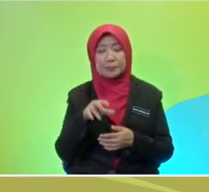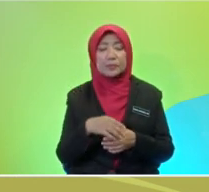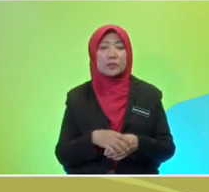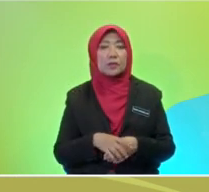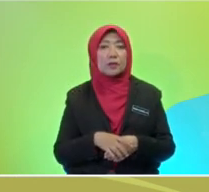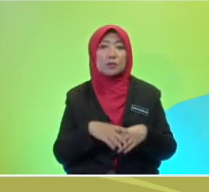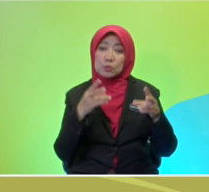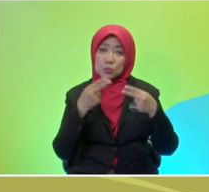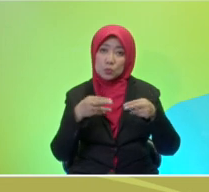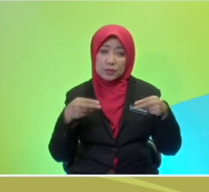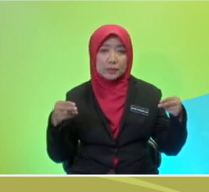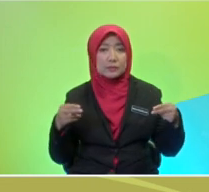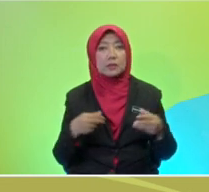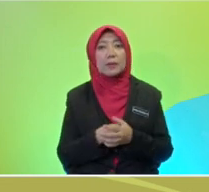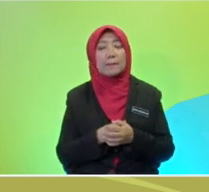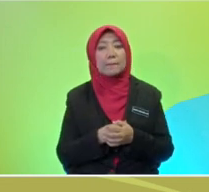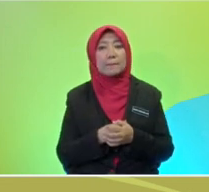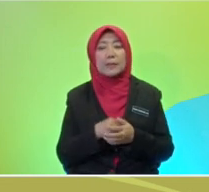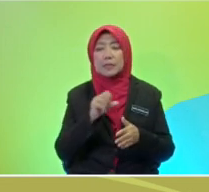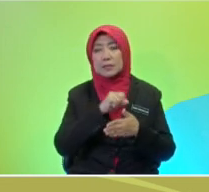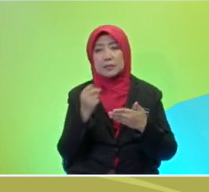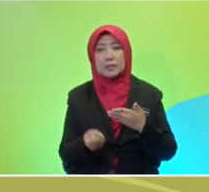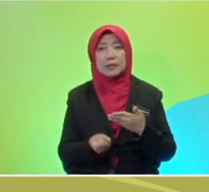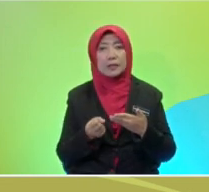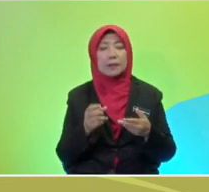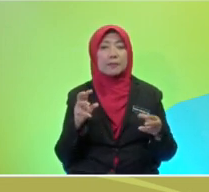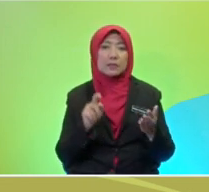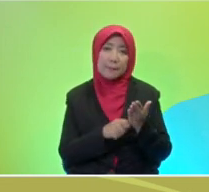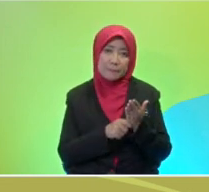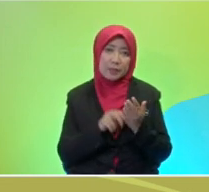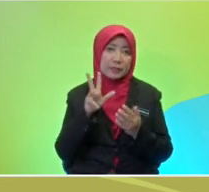ini adalah seperti berikut yaitu menyelesaikan ayat matematika